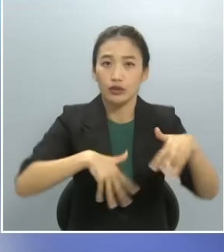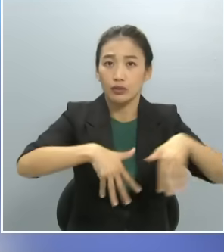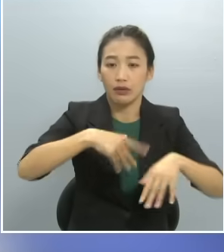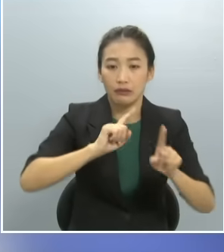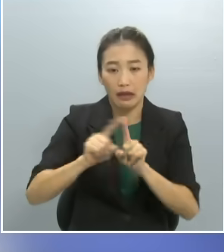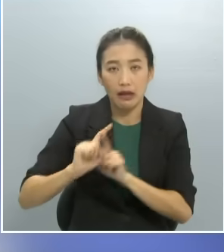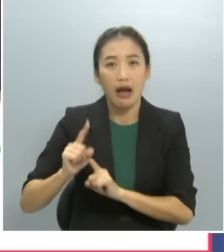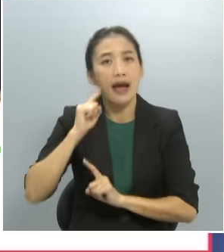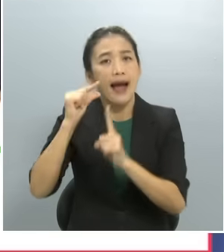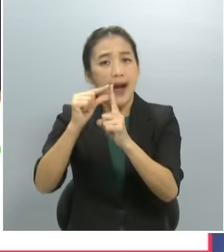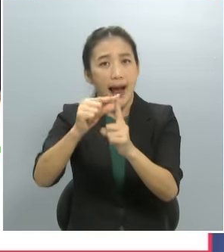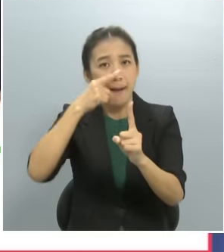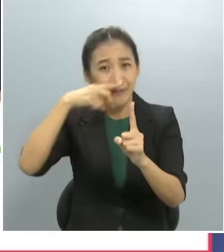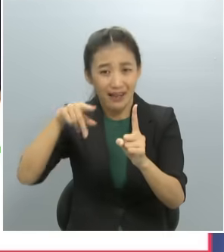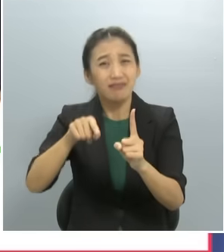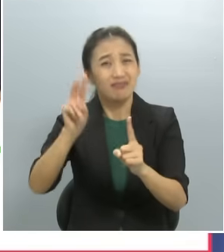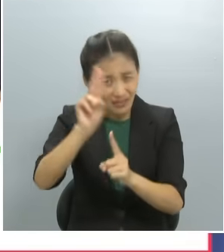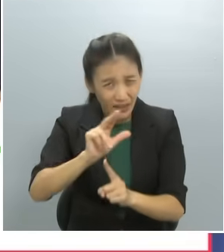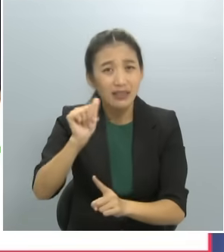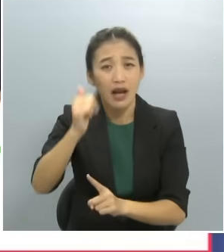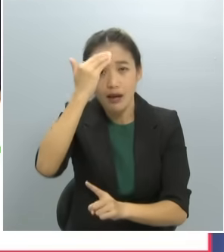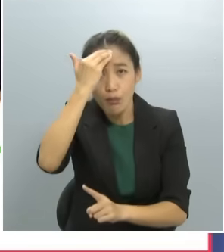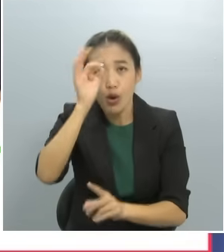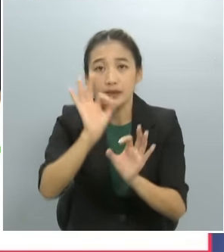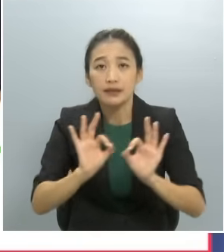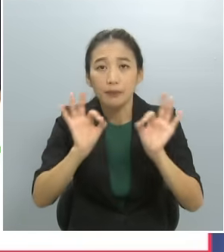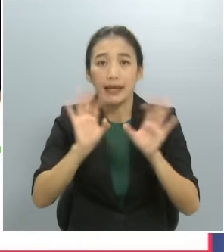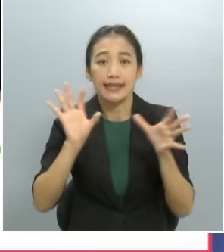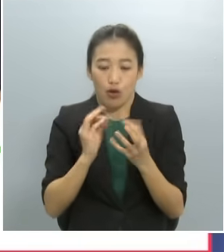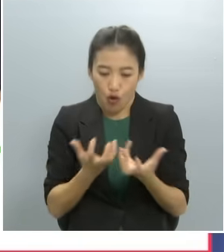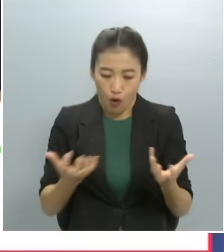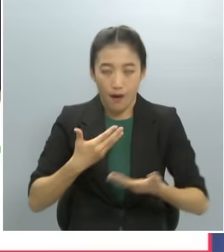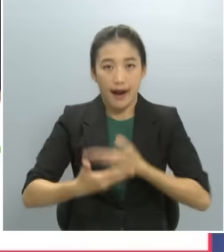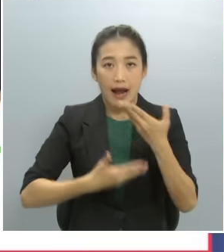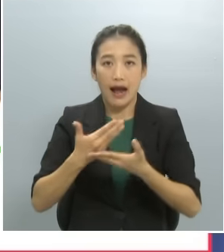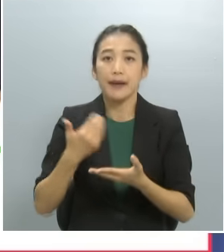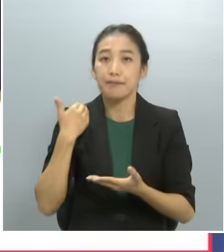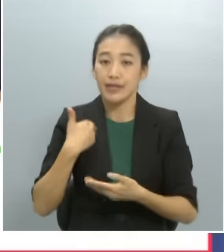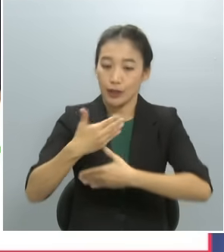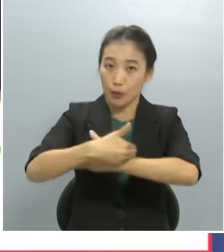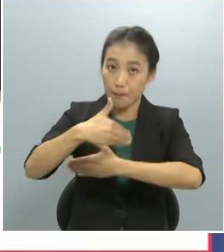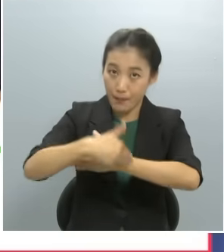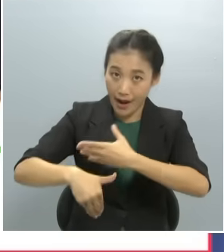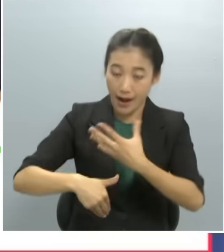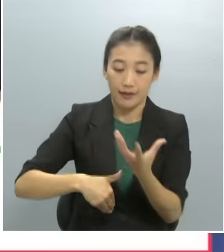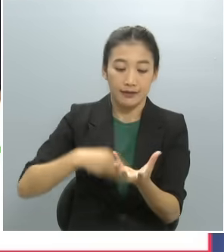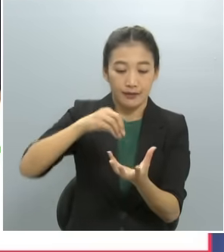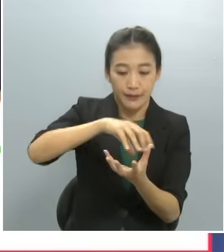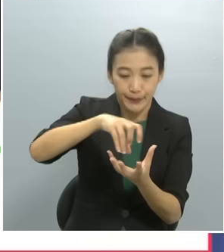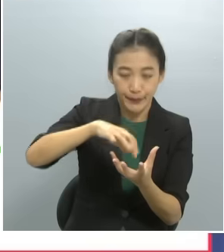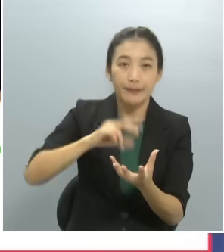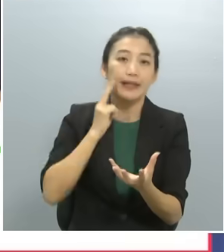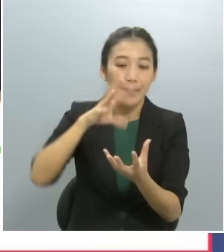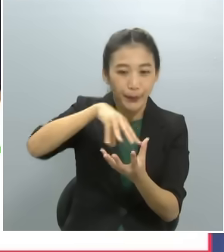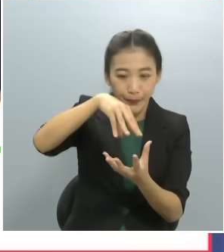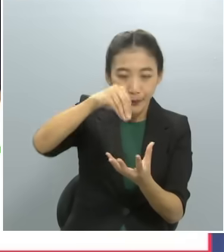เป็นคำสามัญใช้ได้บรรยายถึงคุณลักษณะของสินค้ามีขนมปังแล้วก็ราดด้วยชาไทยส่วนภาษาอังกฤษค่ะ